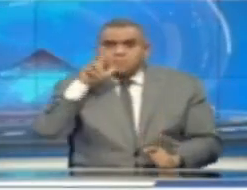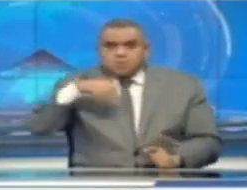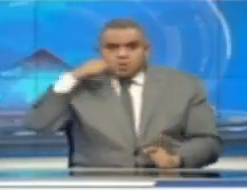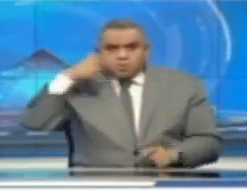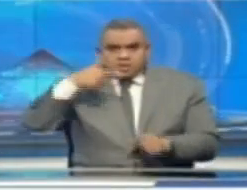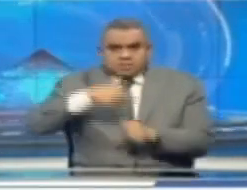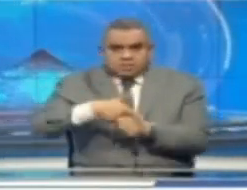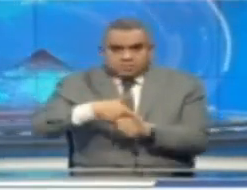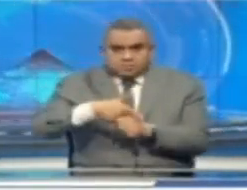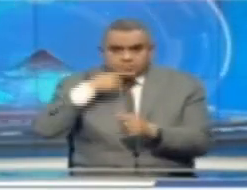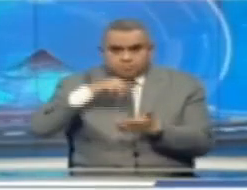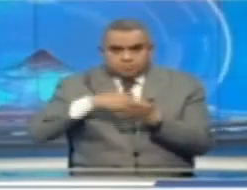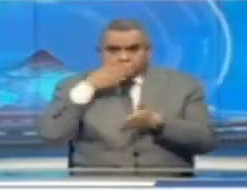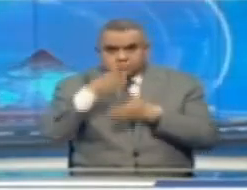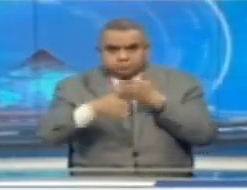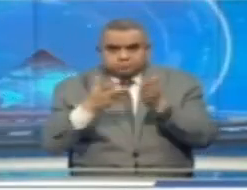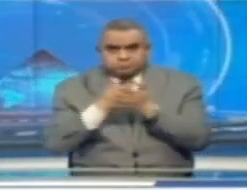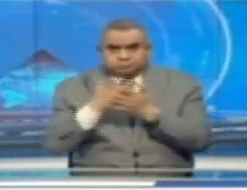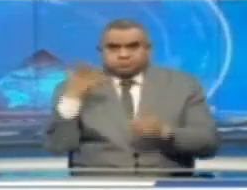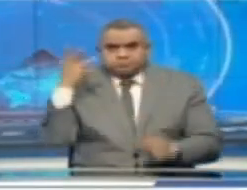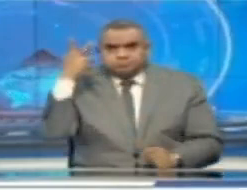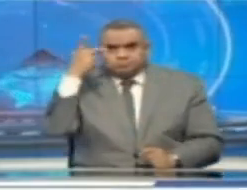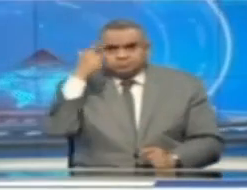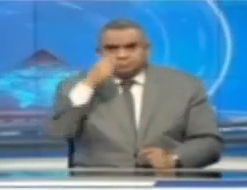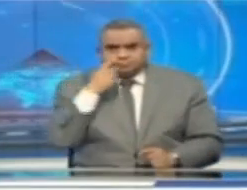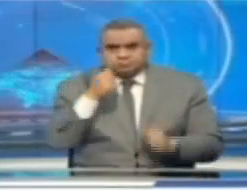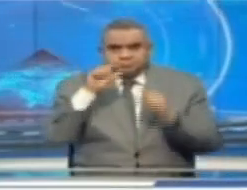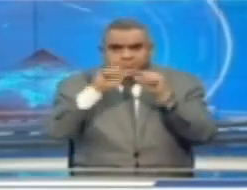أن ذلك أسهم في توفير بقدر حوالي